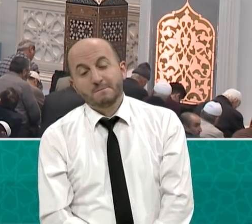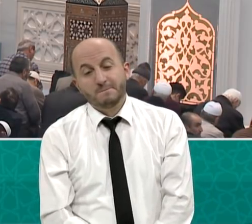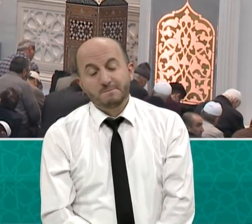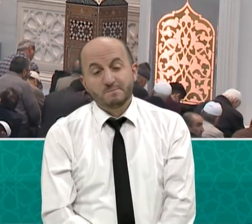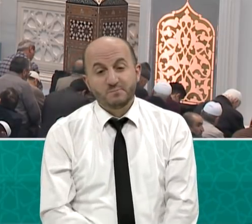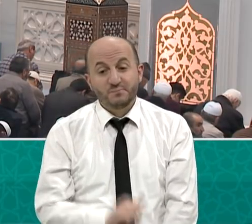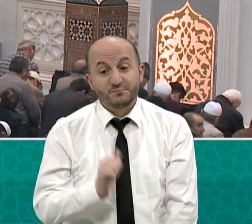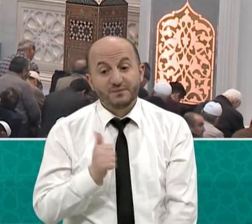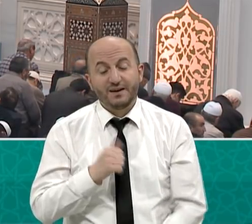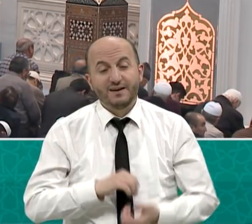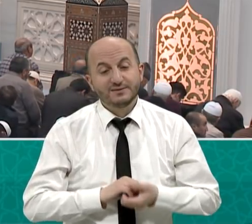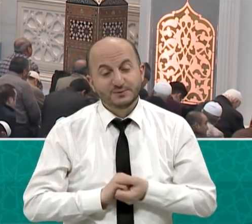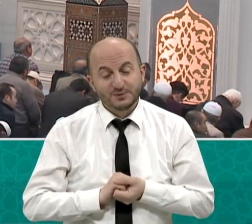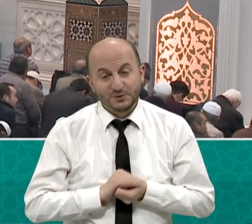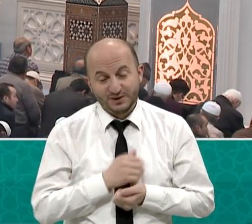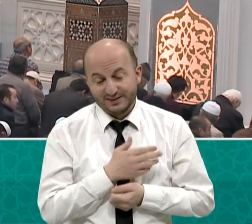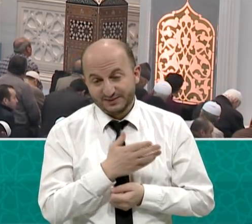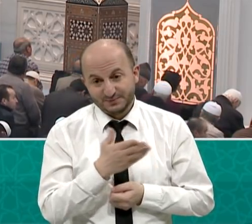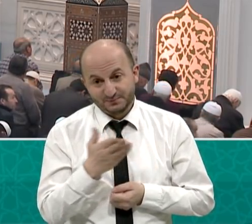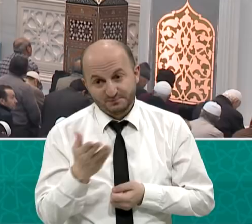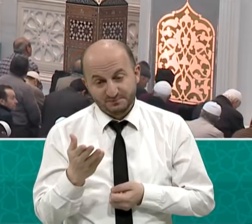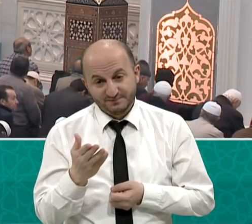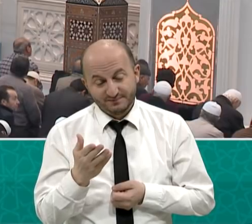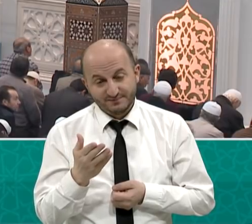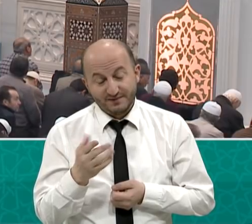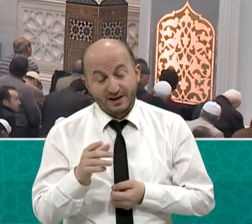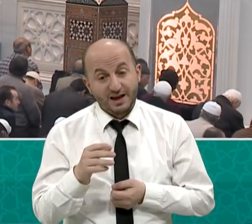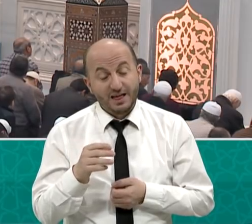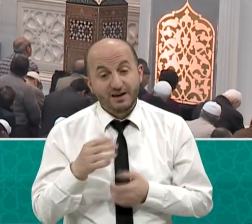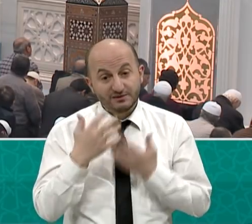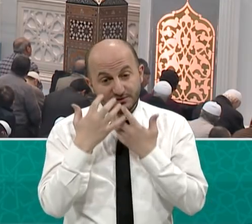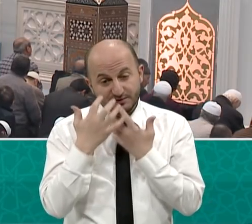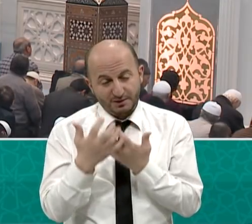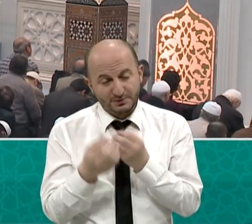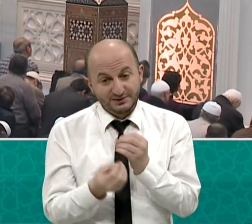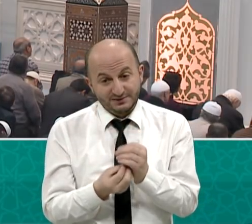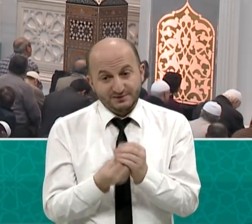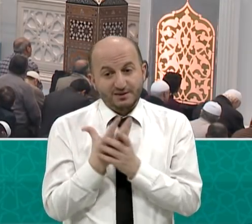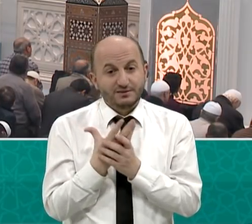Değerli dostlar, sevgili kardeşlerim, elbette ki rahmetin kaynağı Allah'tır.